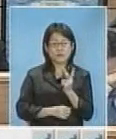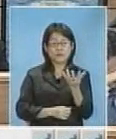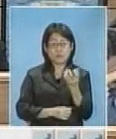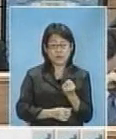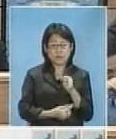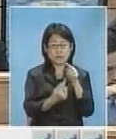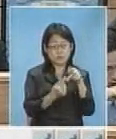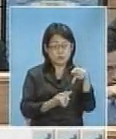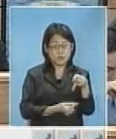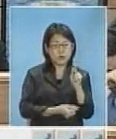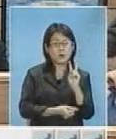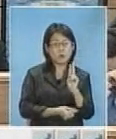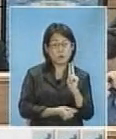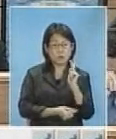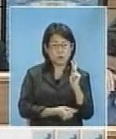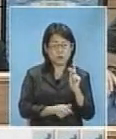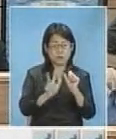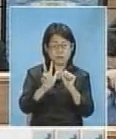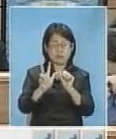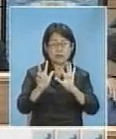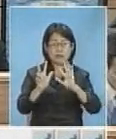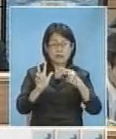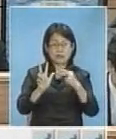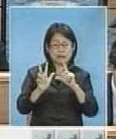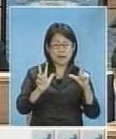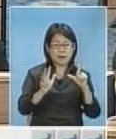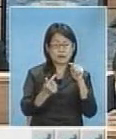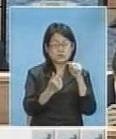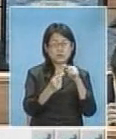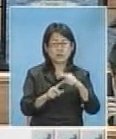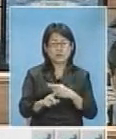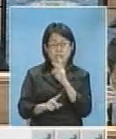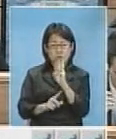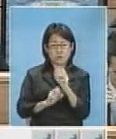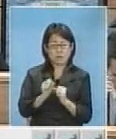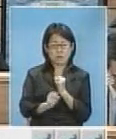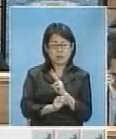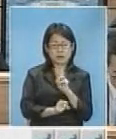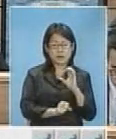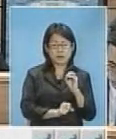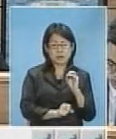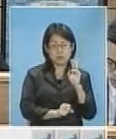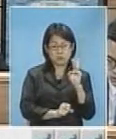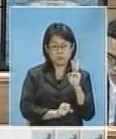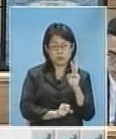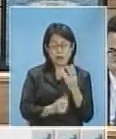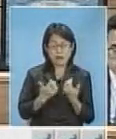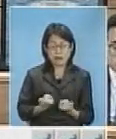อีก 350,000 ล้านภายในเดือนมิถุนายน2556ความหมายในปีงบประมา